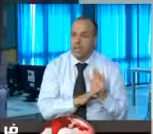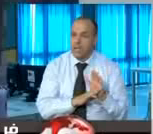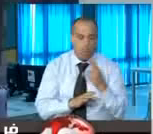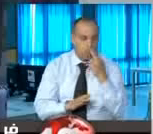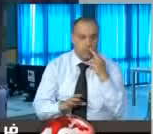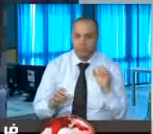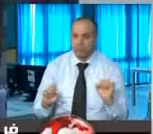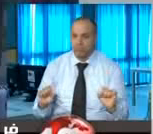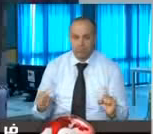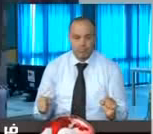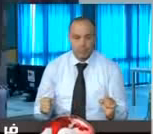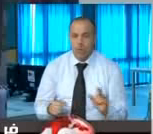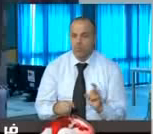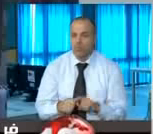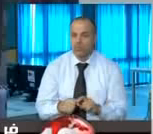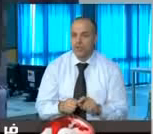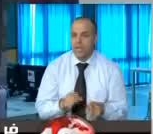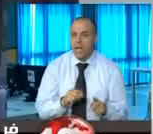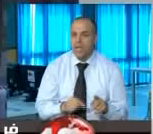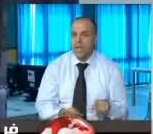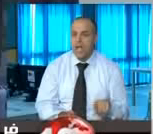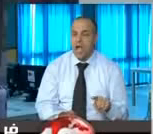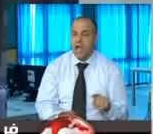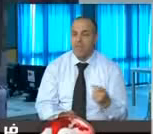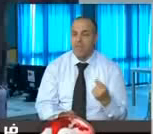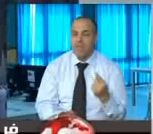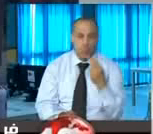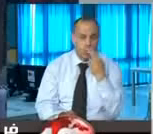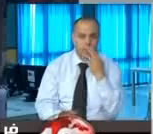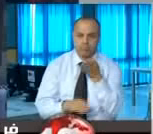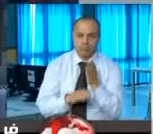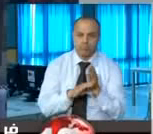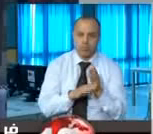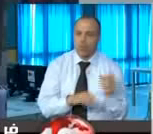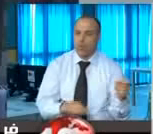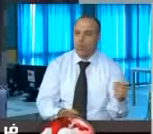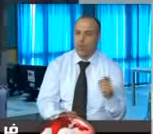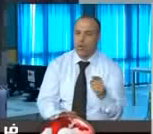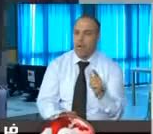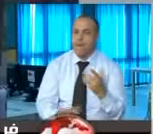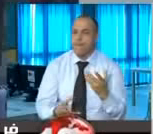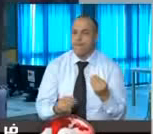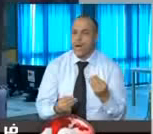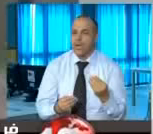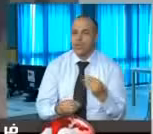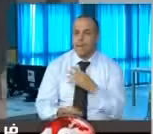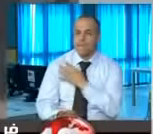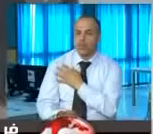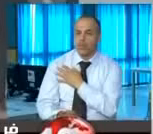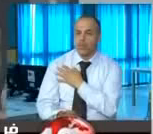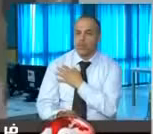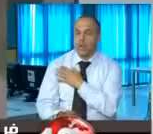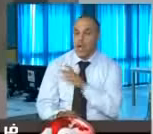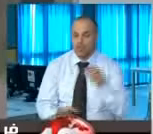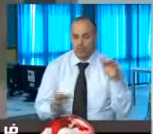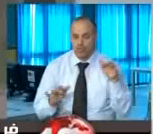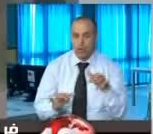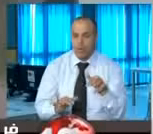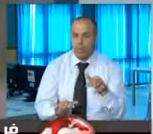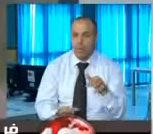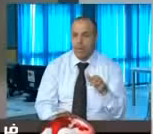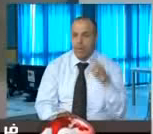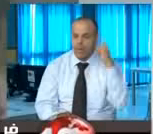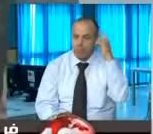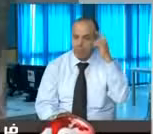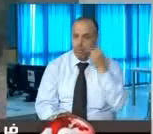أمنية بمشاركة أكثر من 1100 شرطي، فضلا عن تواجد عدد من المسؤولين بالمكان وسط